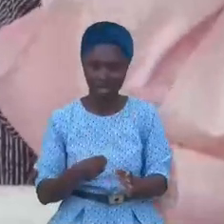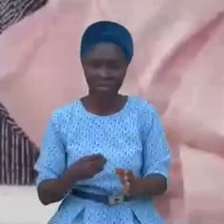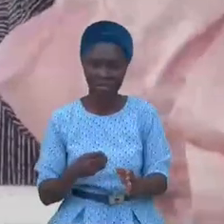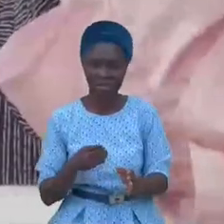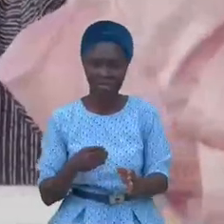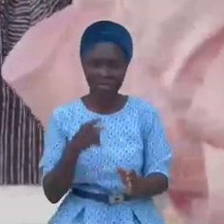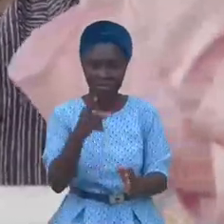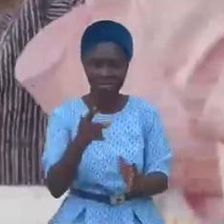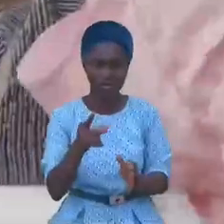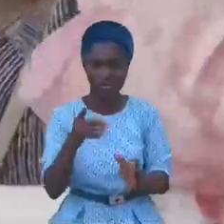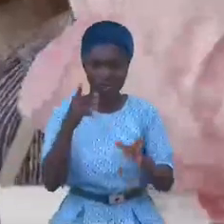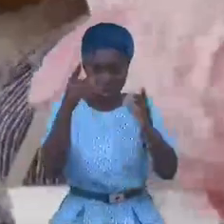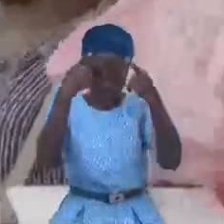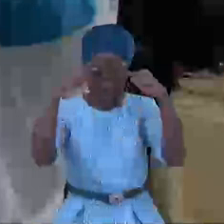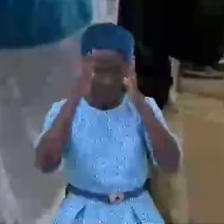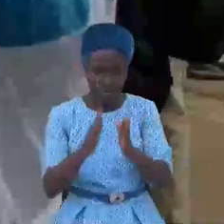Réalisateur, amen.